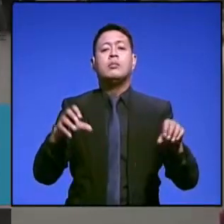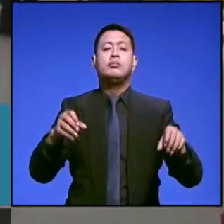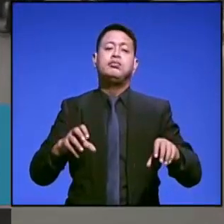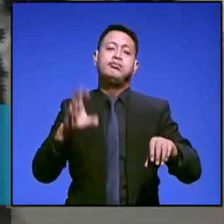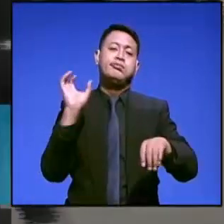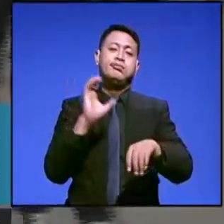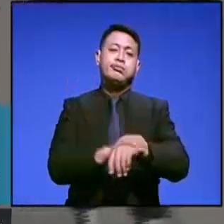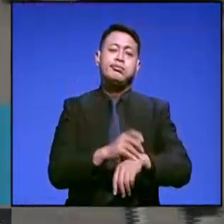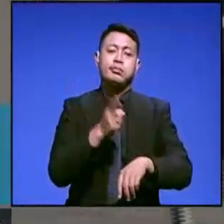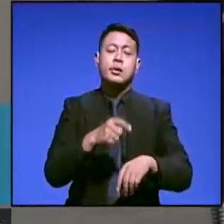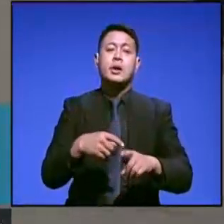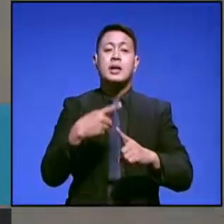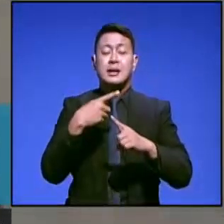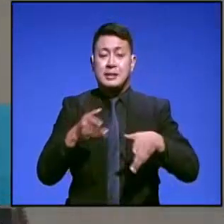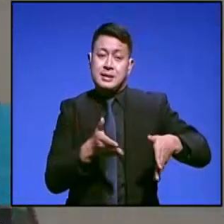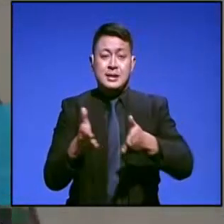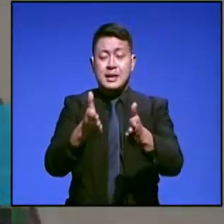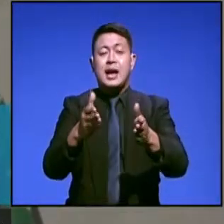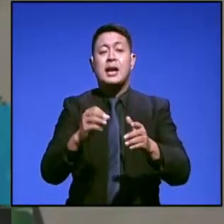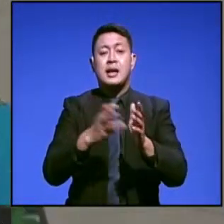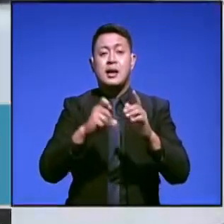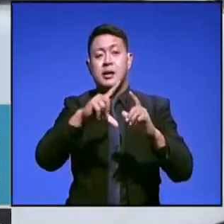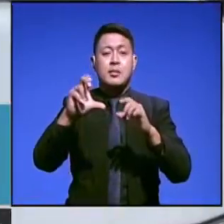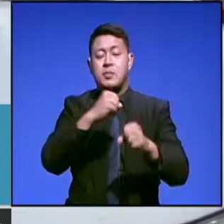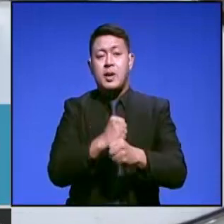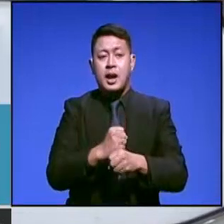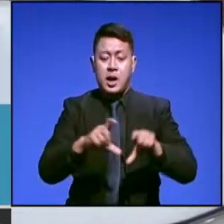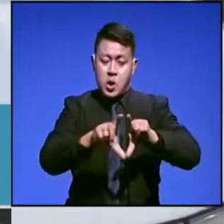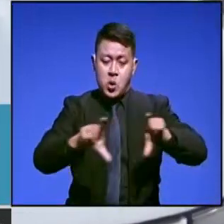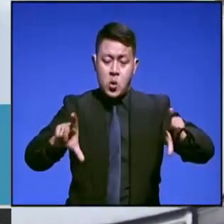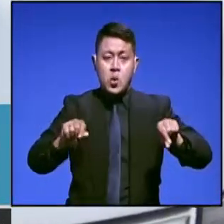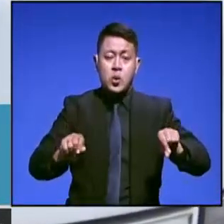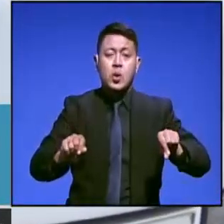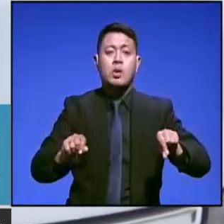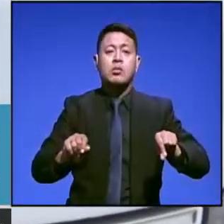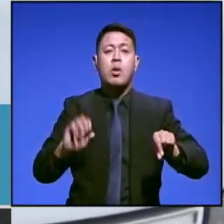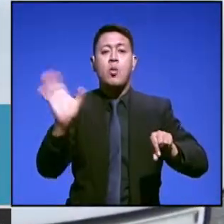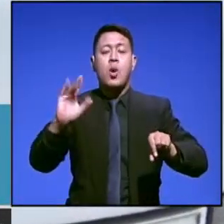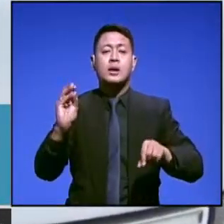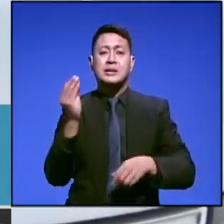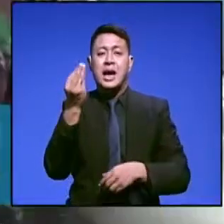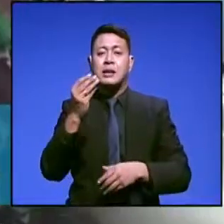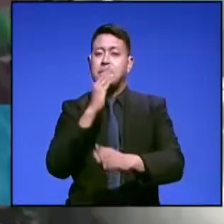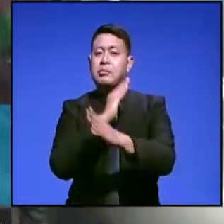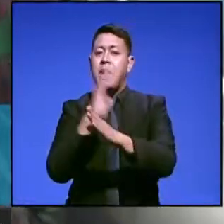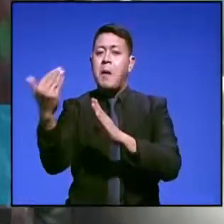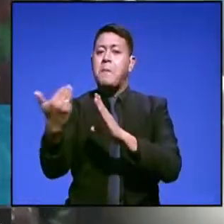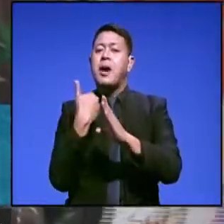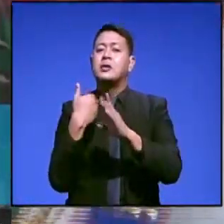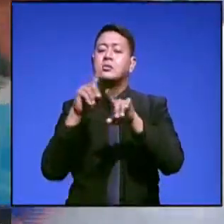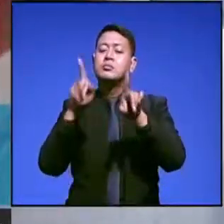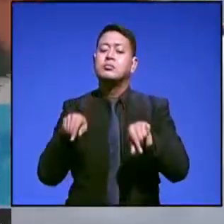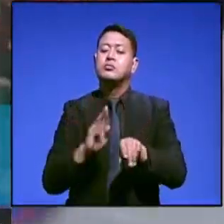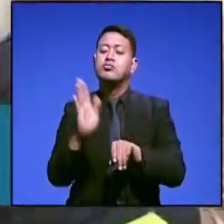razia. Di Kalimalang, Jakarta Timur, kendaraan dengan plat nomor luar Jakarta juga dilarang masuk jika tidak memiliki surat izin